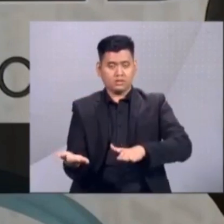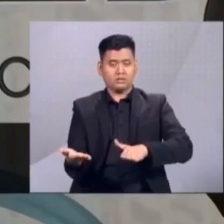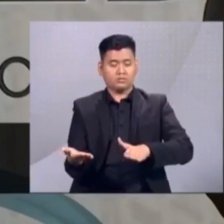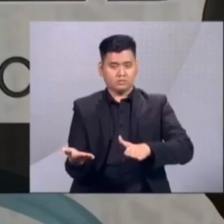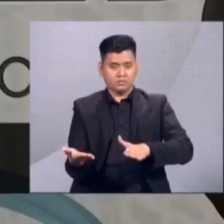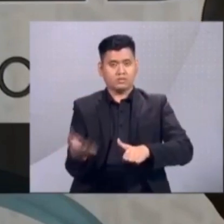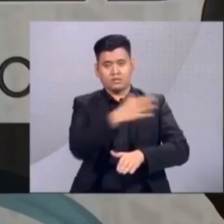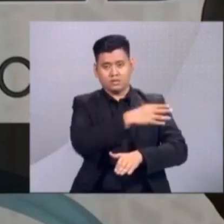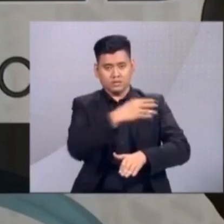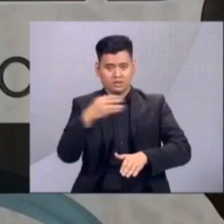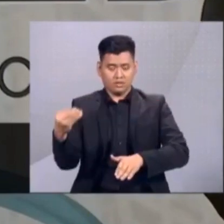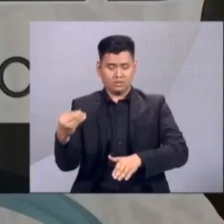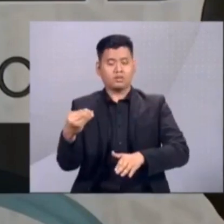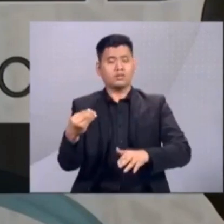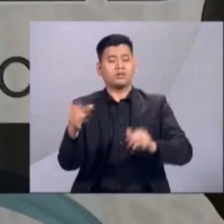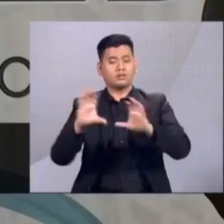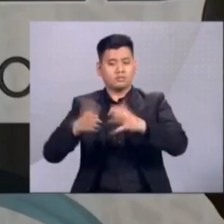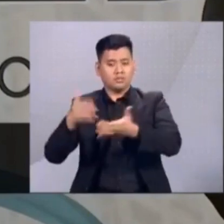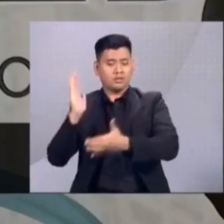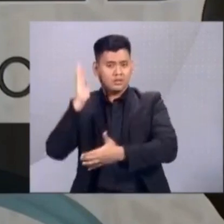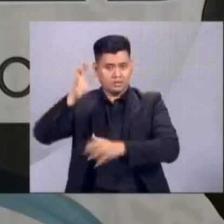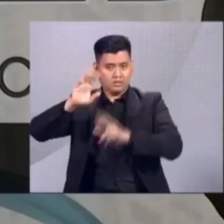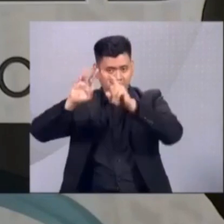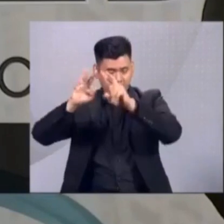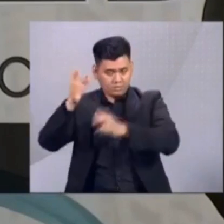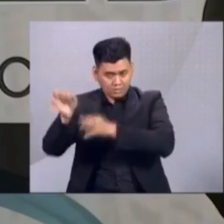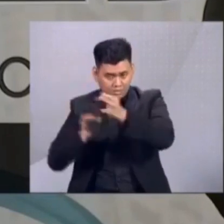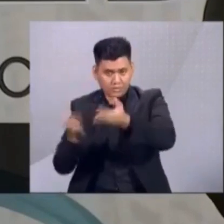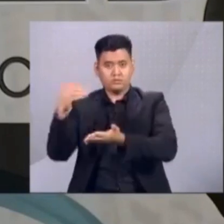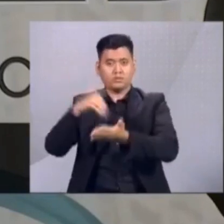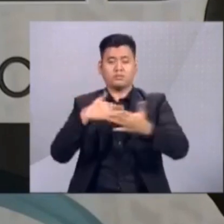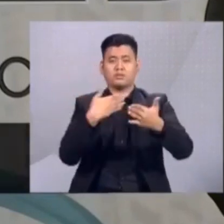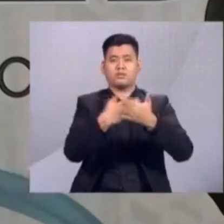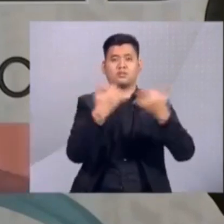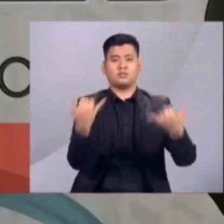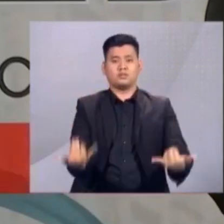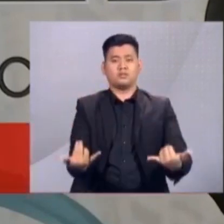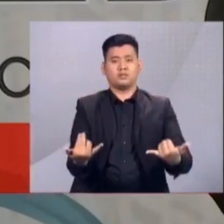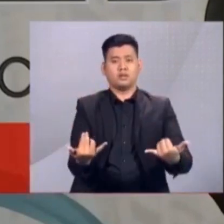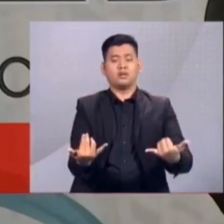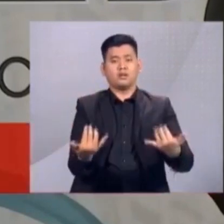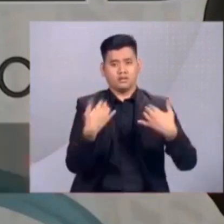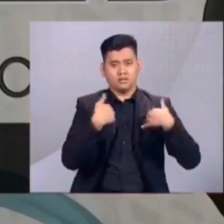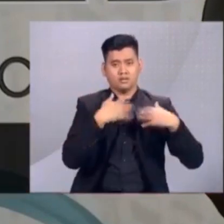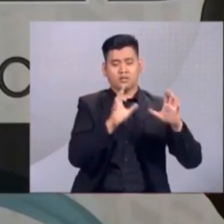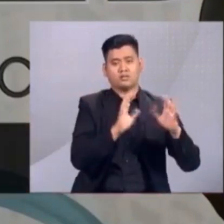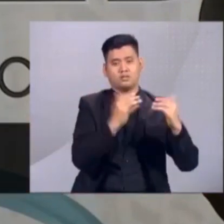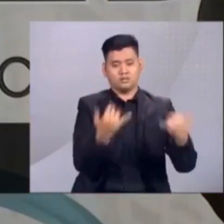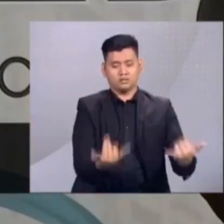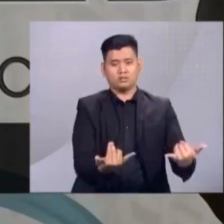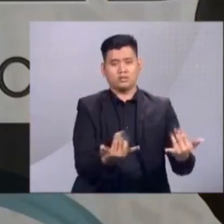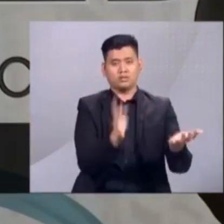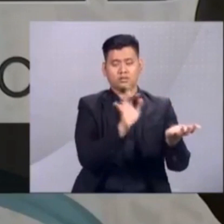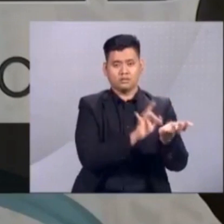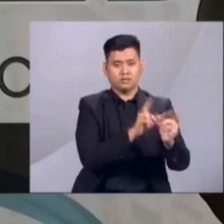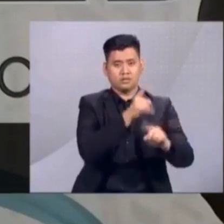diperincikan di bawah. Sehingga kini sebanyak 4 kes positif COVID-19 sedang dirawat di unit rawatan rapi dan tiada kes